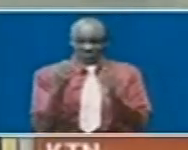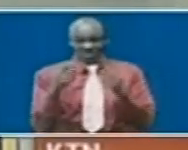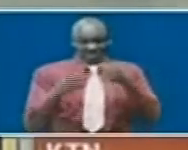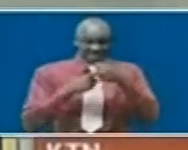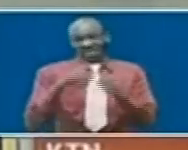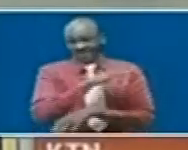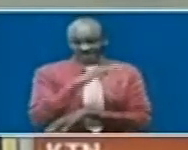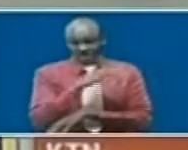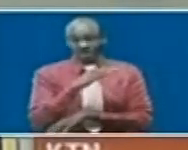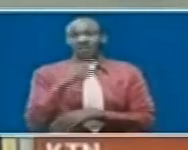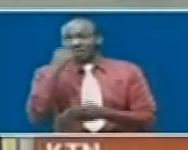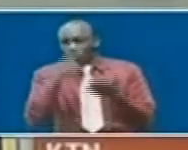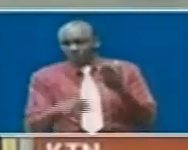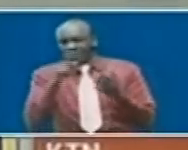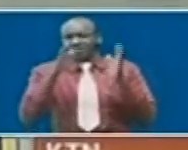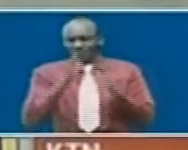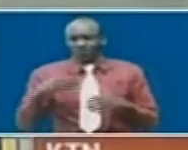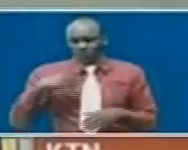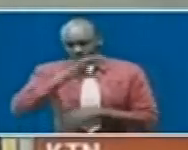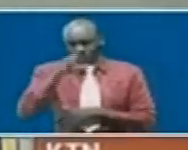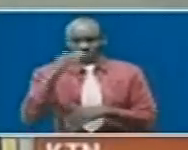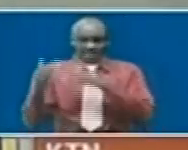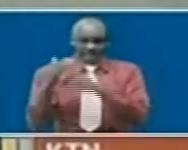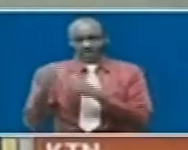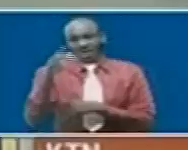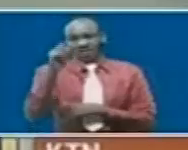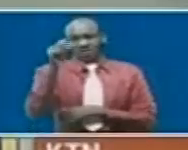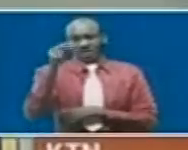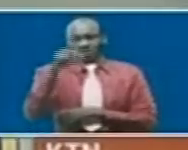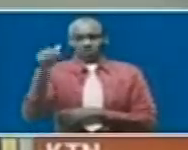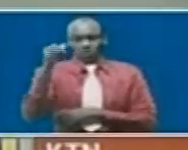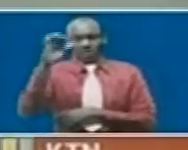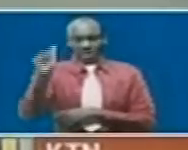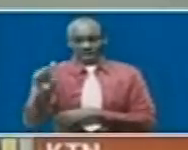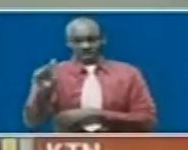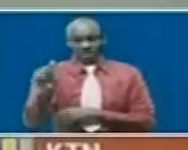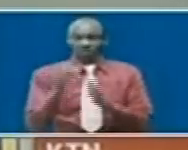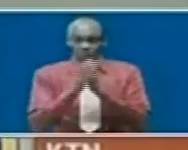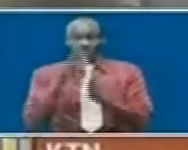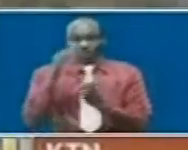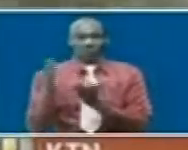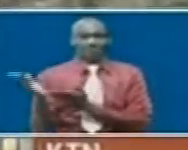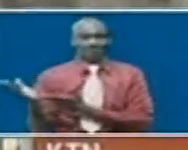jioni. Inaaminika jamaa huyo anatoka kaunti jirani ya Trans Nzoia. Lofty Matambo anaarifu zaidi.